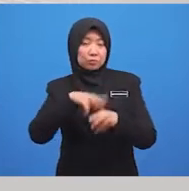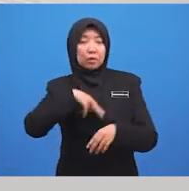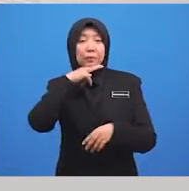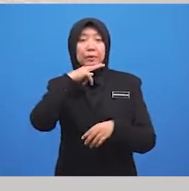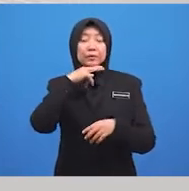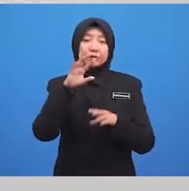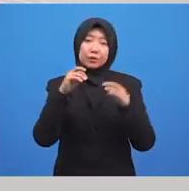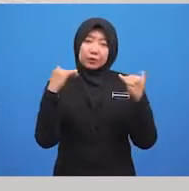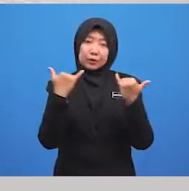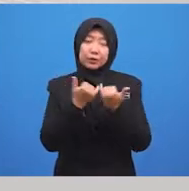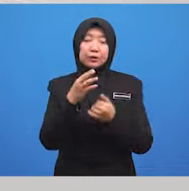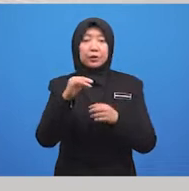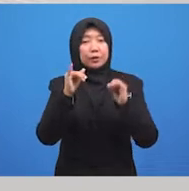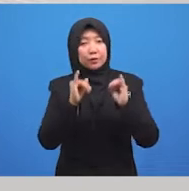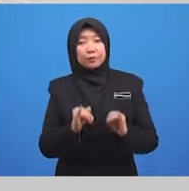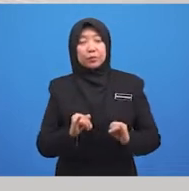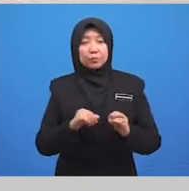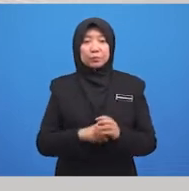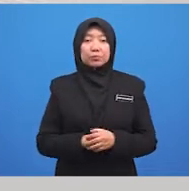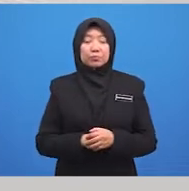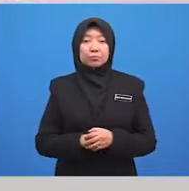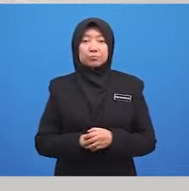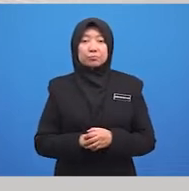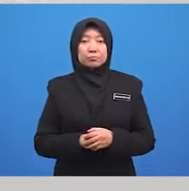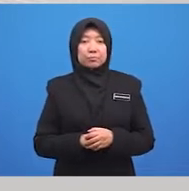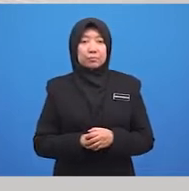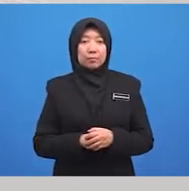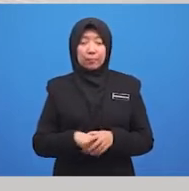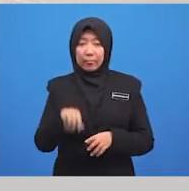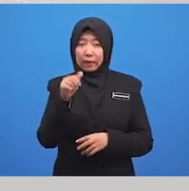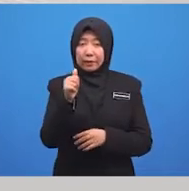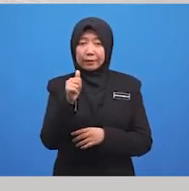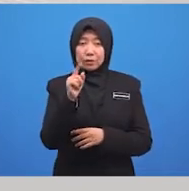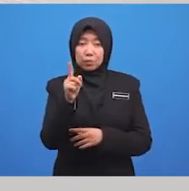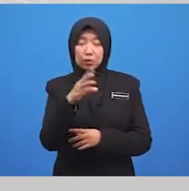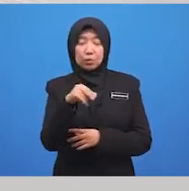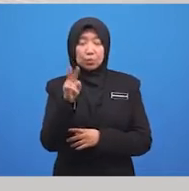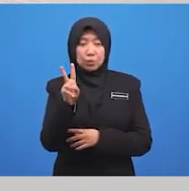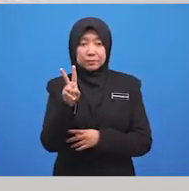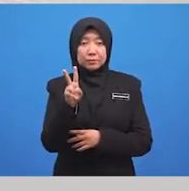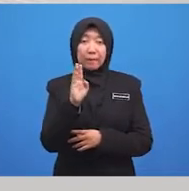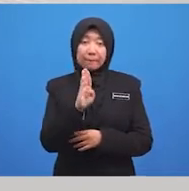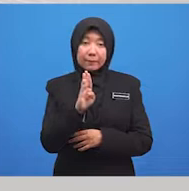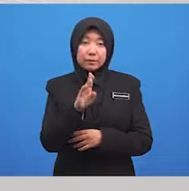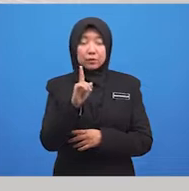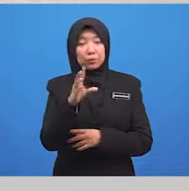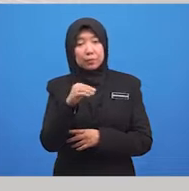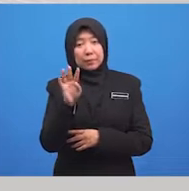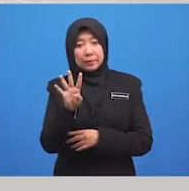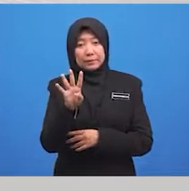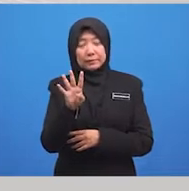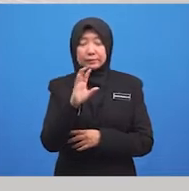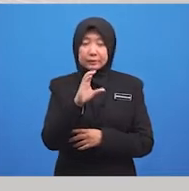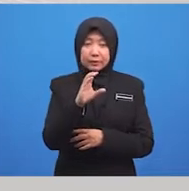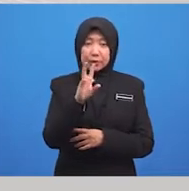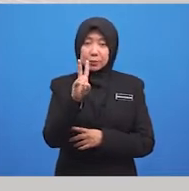kepada syarikat dan individu tertentu. A, 1 dan 2. B, 1 dan 4.